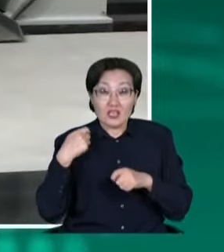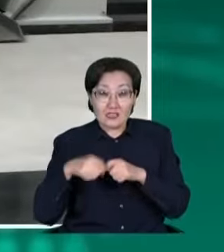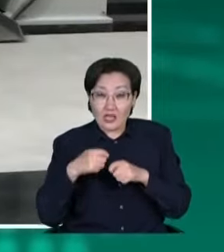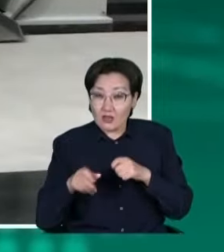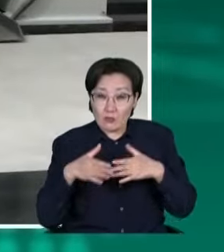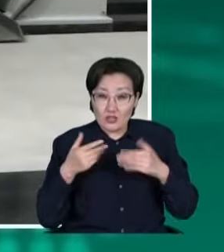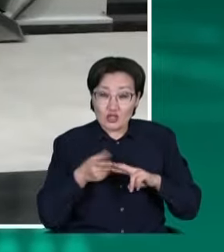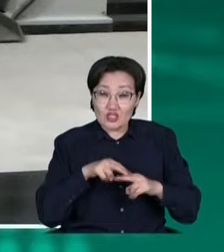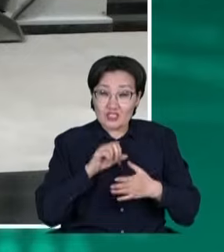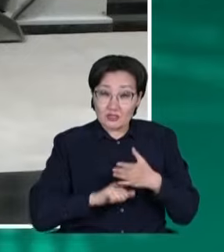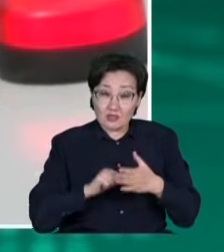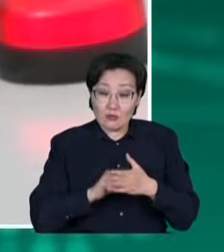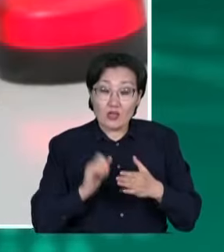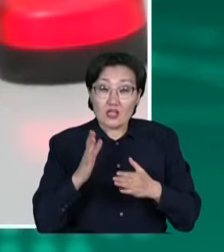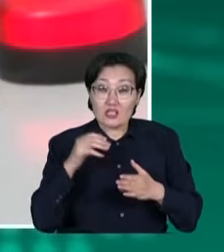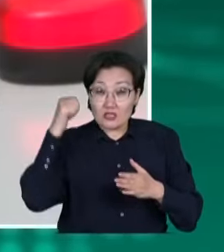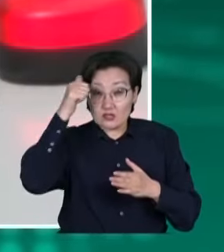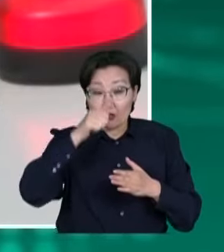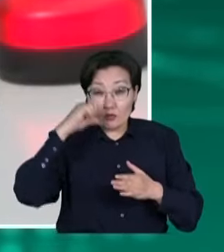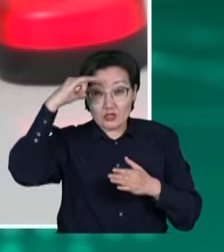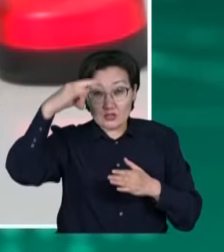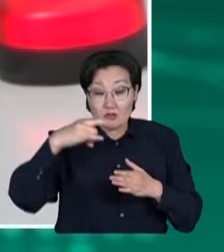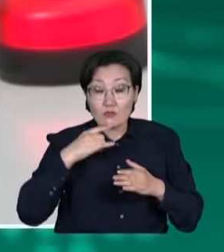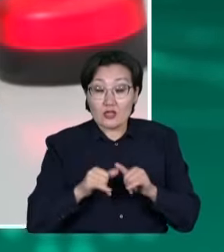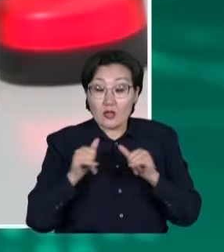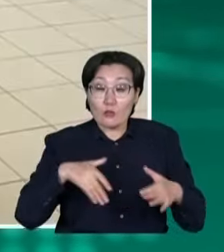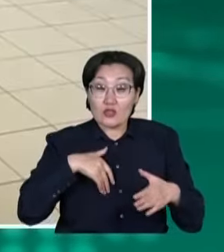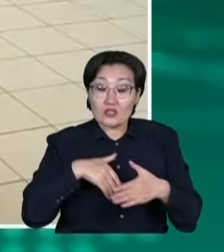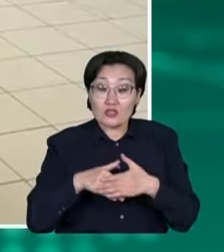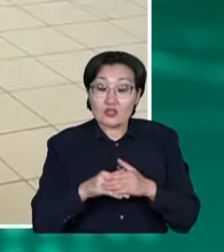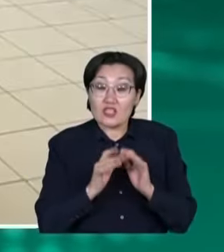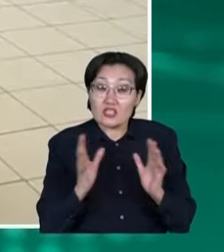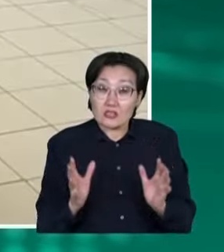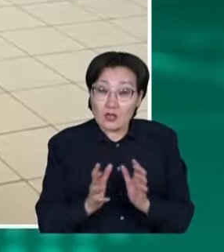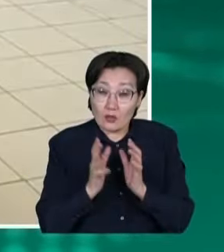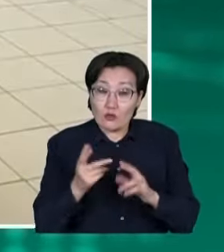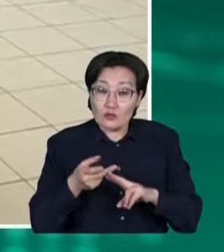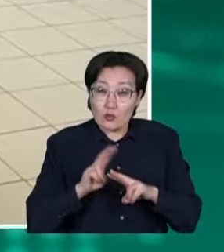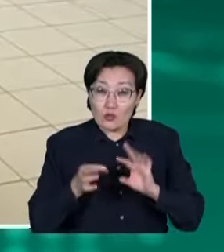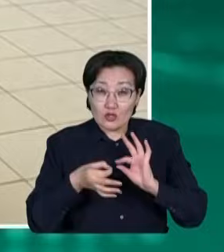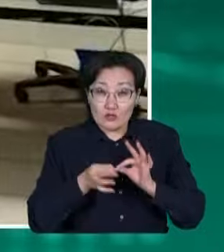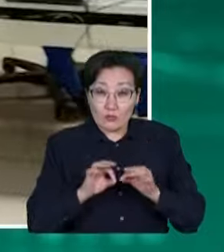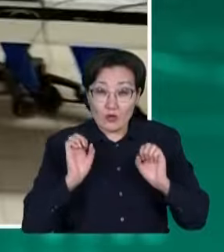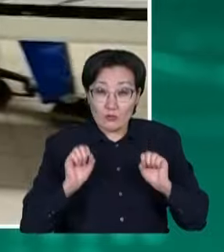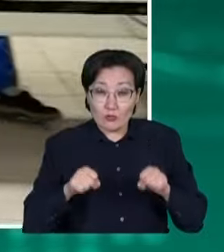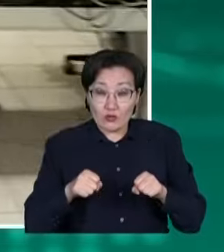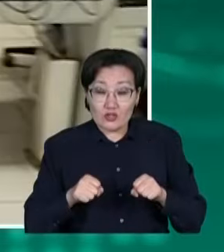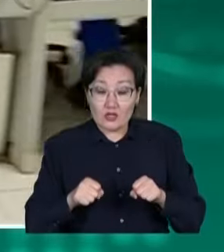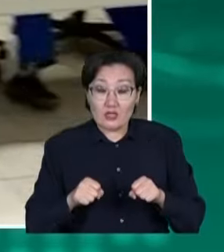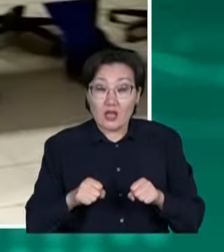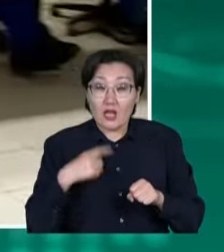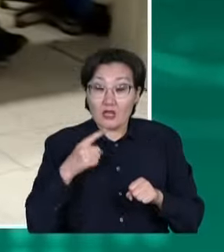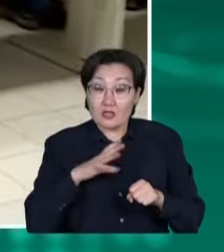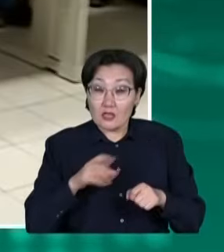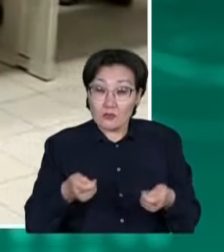жатыр. Соның салдарынан алдағы жылдары елдің даму қарқынын сақтап тұрудың өзі қиын болуы мүмкін деп күдіктенеді